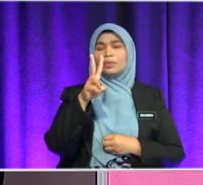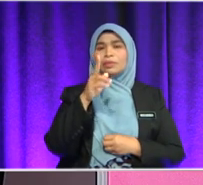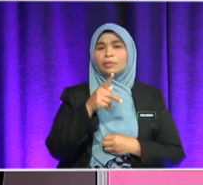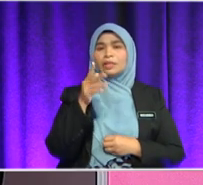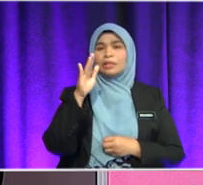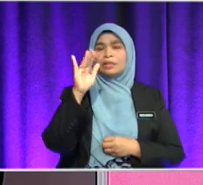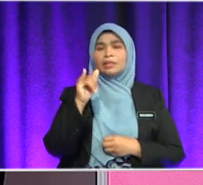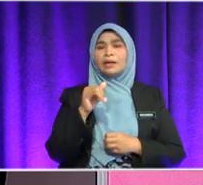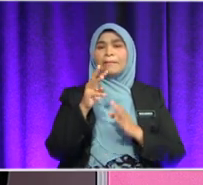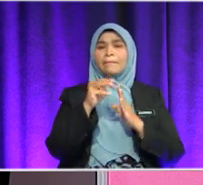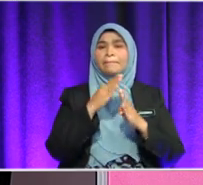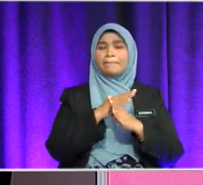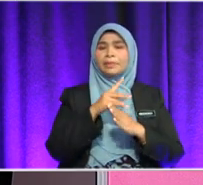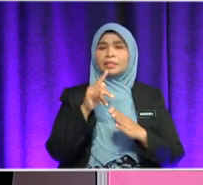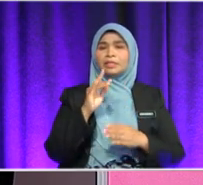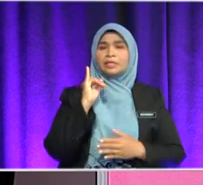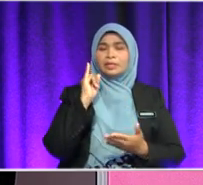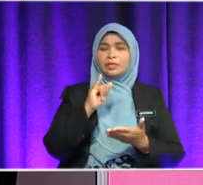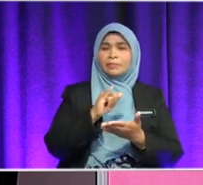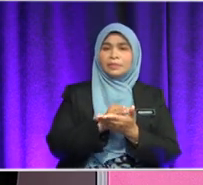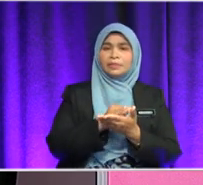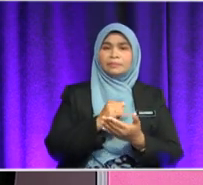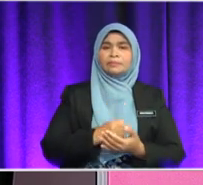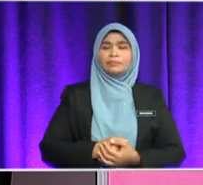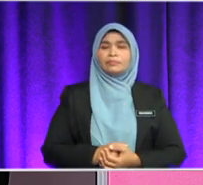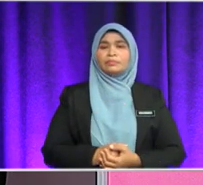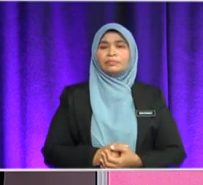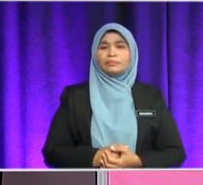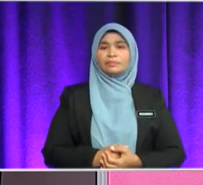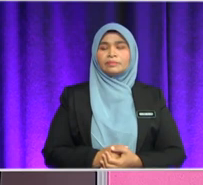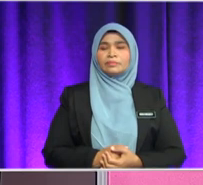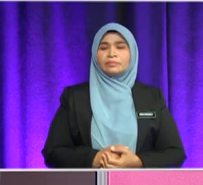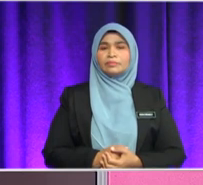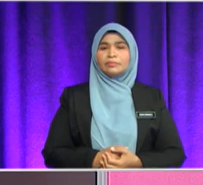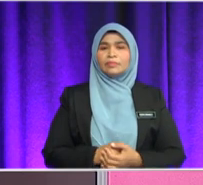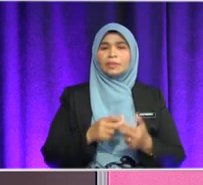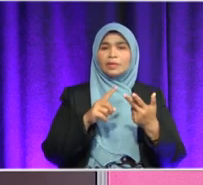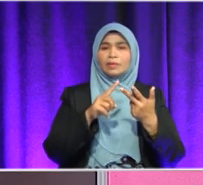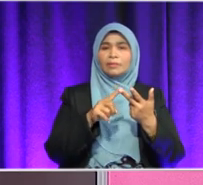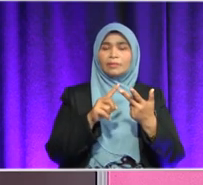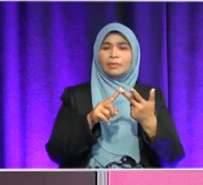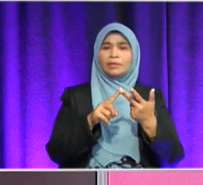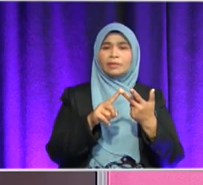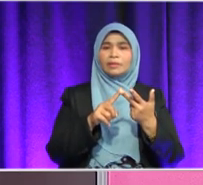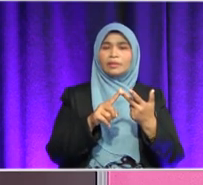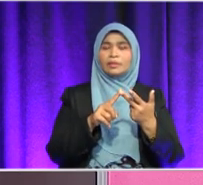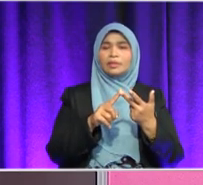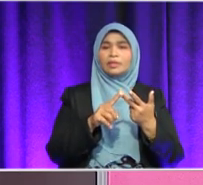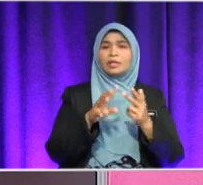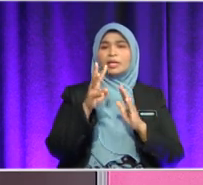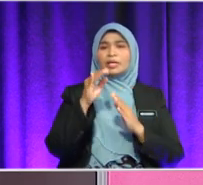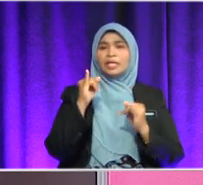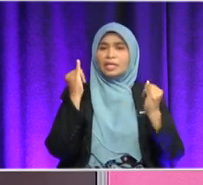yang telah dijawab ataupun dibaca oleh Husna tadi dan yang ketiganya yang ketiga adalah